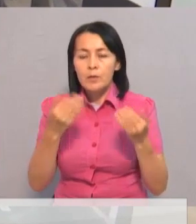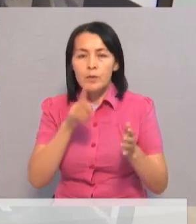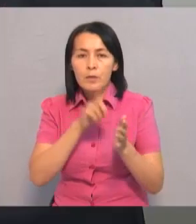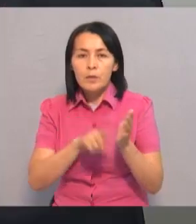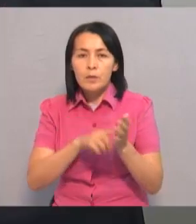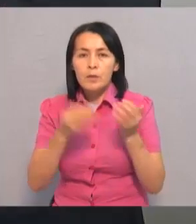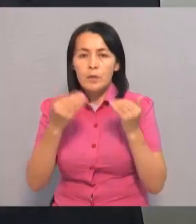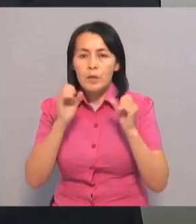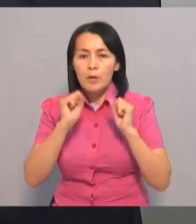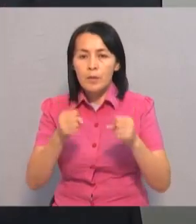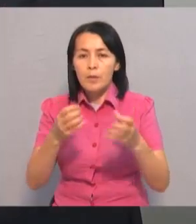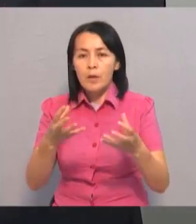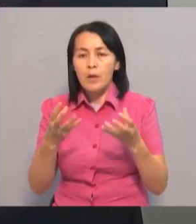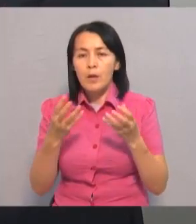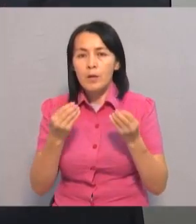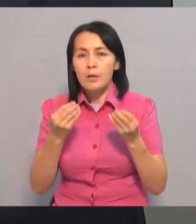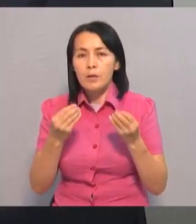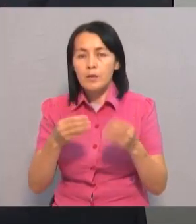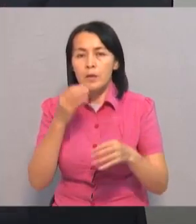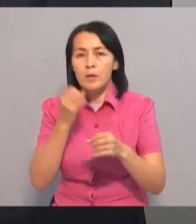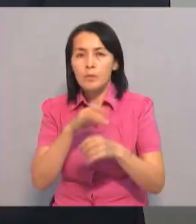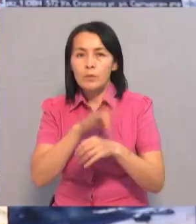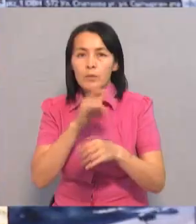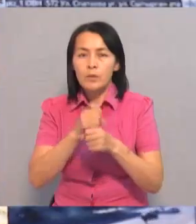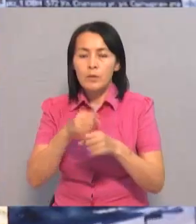дешевле. Также можно определить оригинал от подделки. На